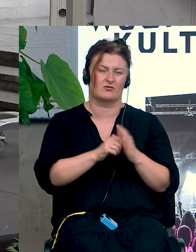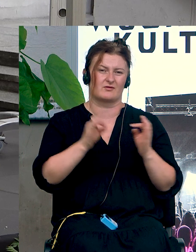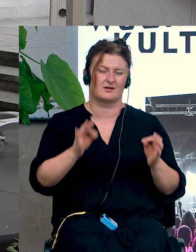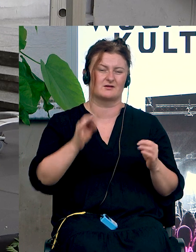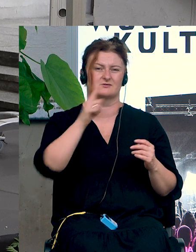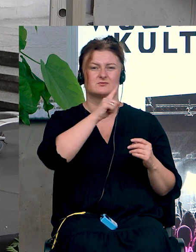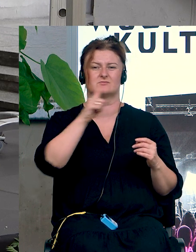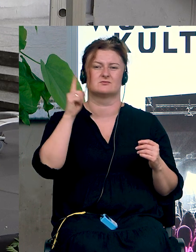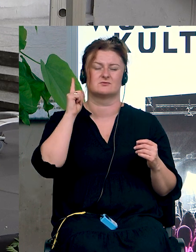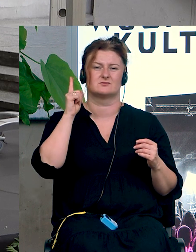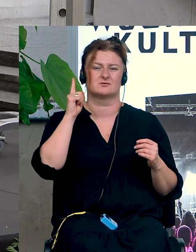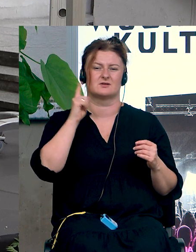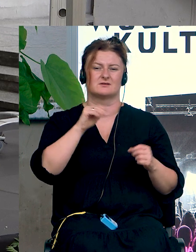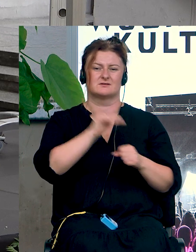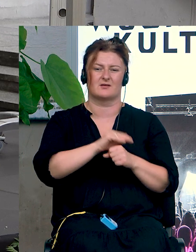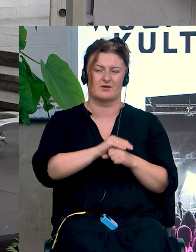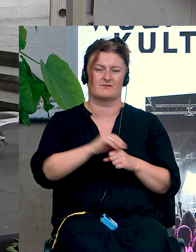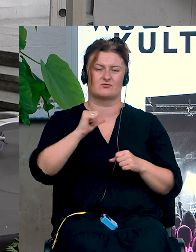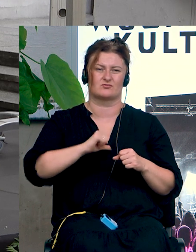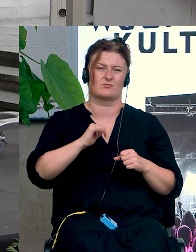як тату, як символ